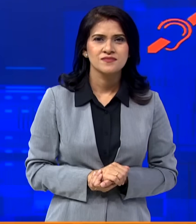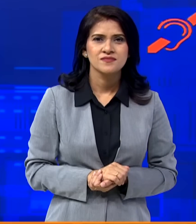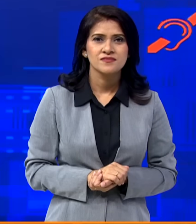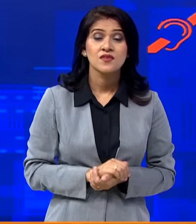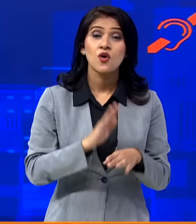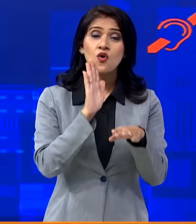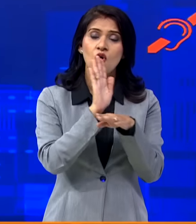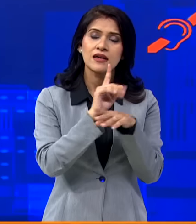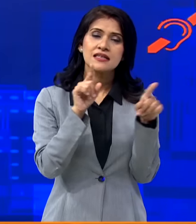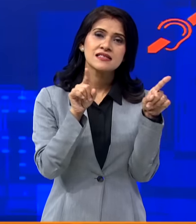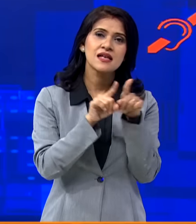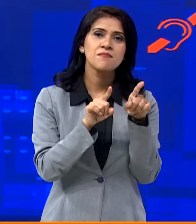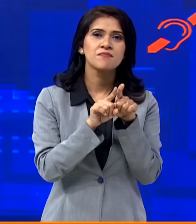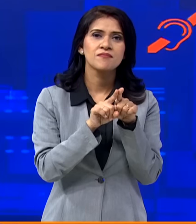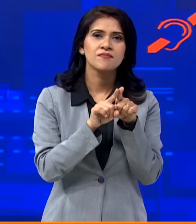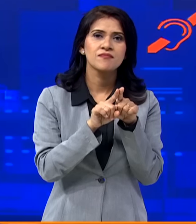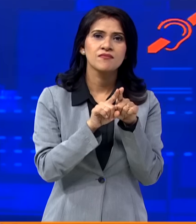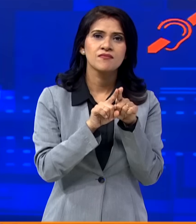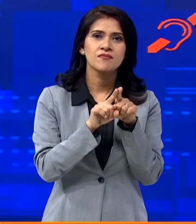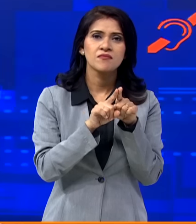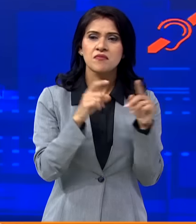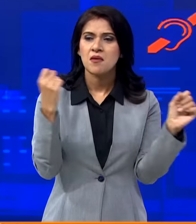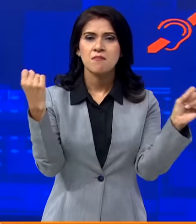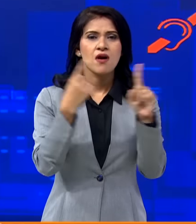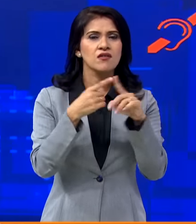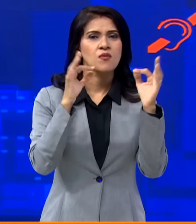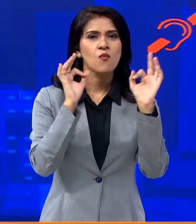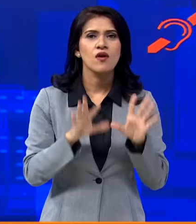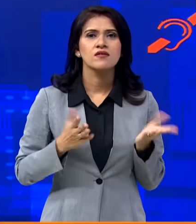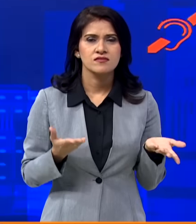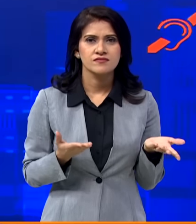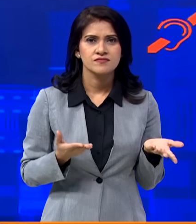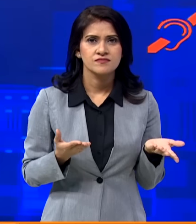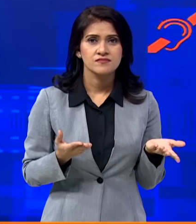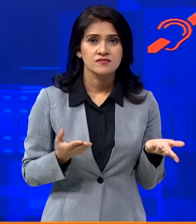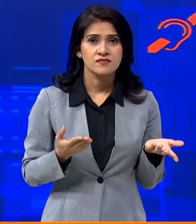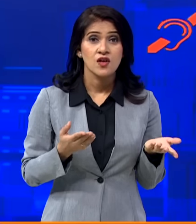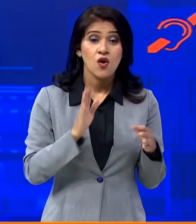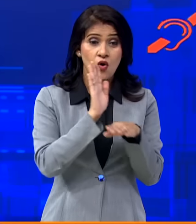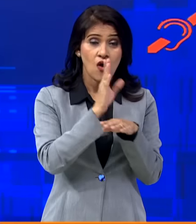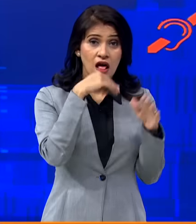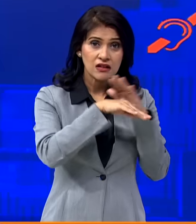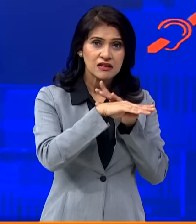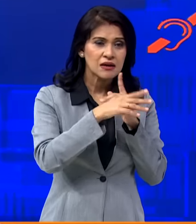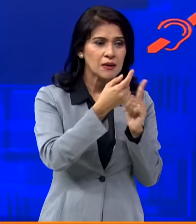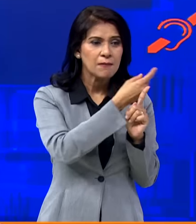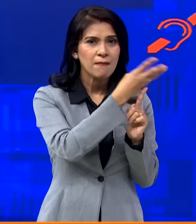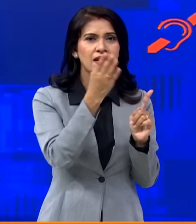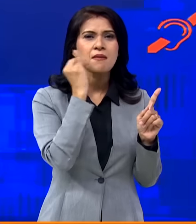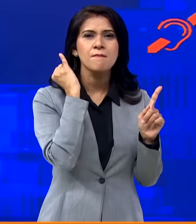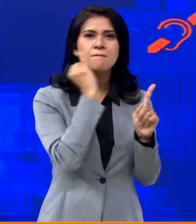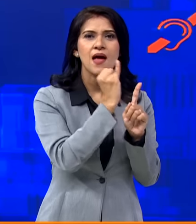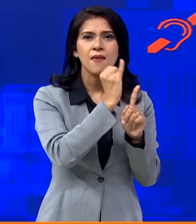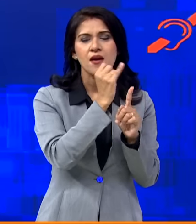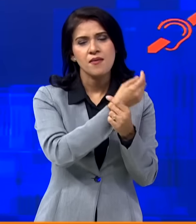कांग्रेस जूलिया सीजर के नाटक में एक ब्रूटस कांग्रेस में बहुत ब्रूटस है लेकिन